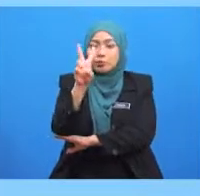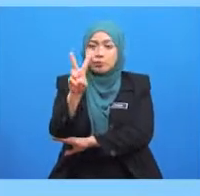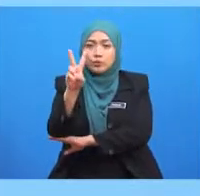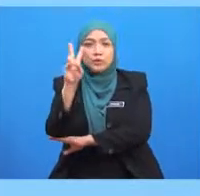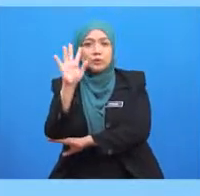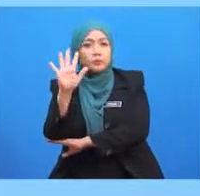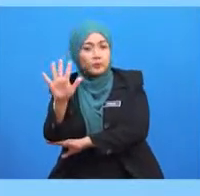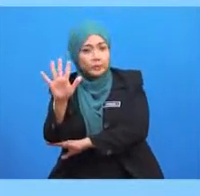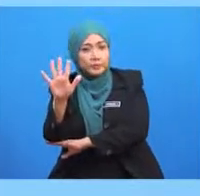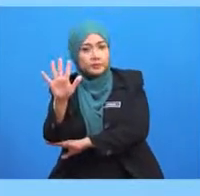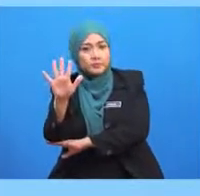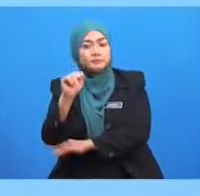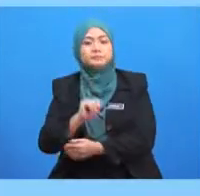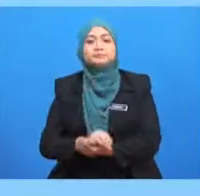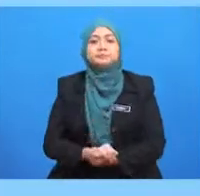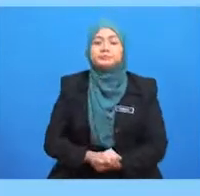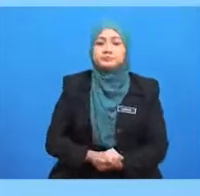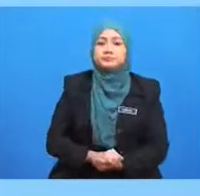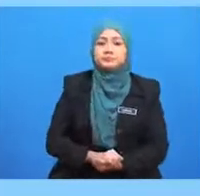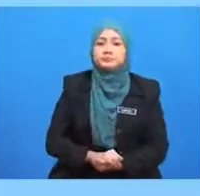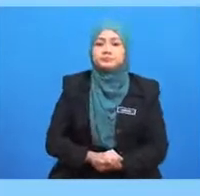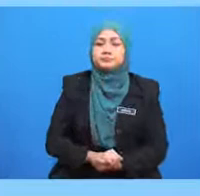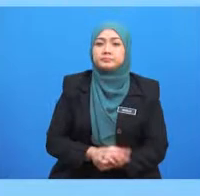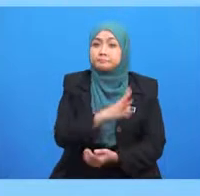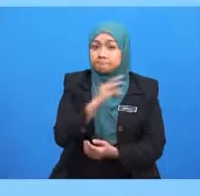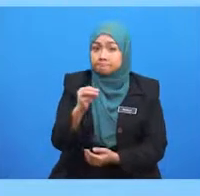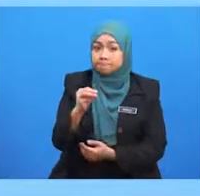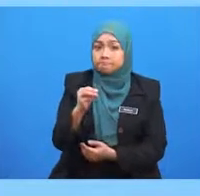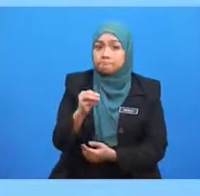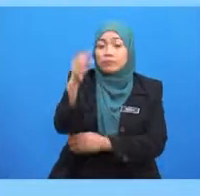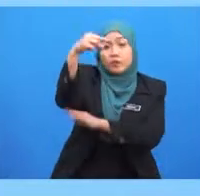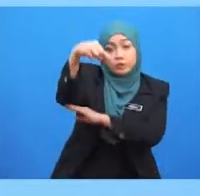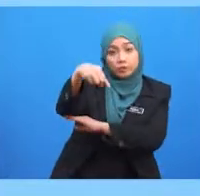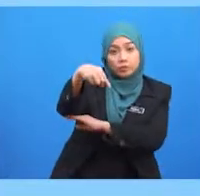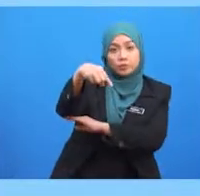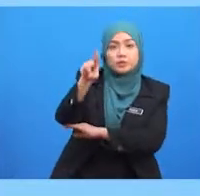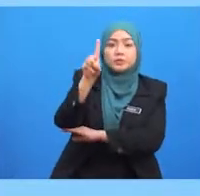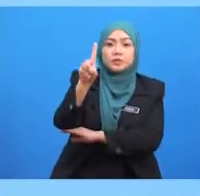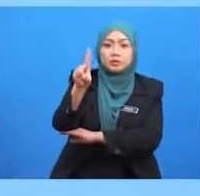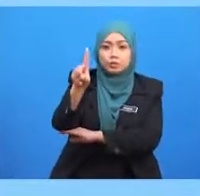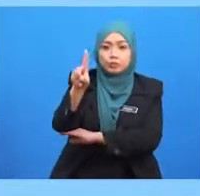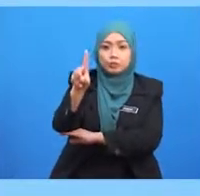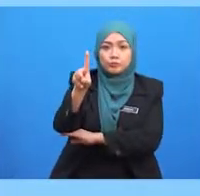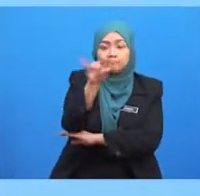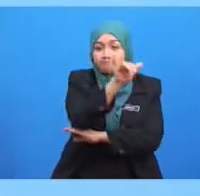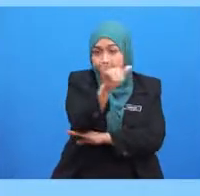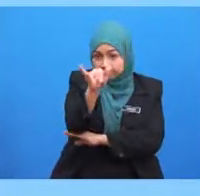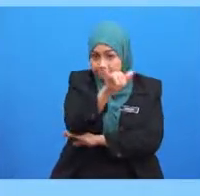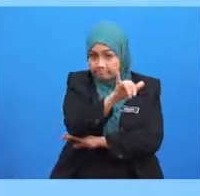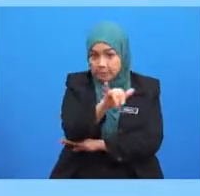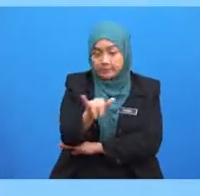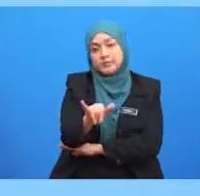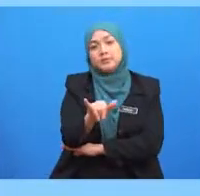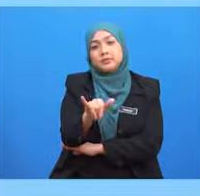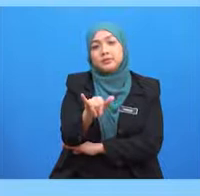1404084 and Matrix dan Q1 atau counstity pengeluaran padi